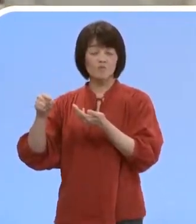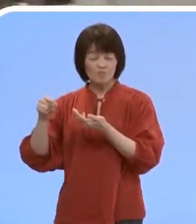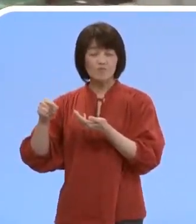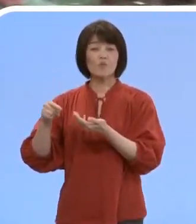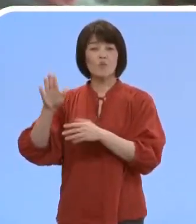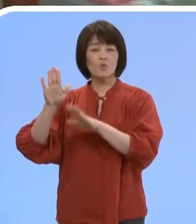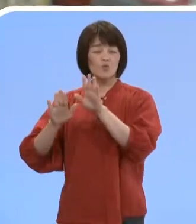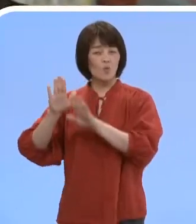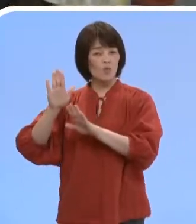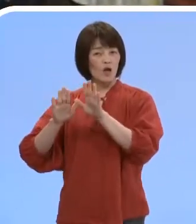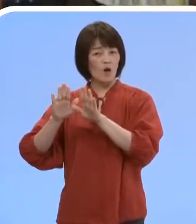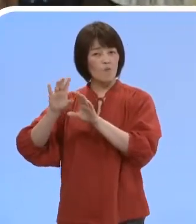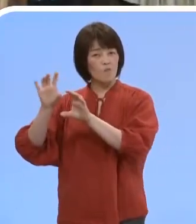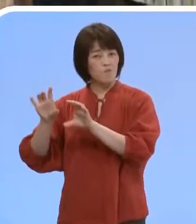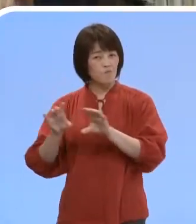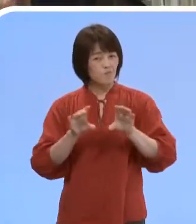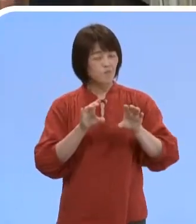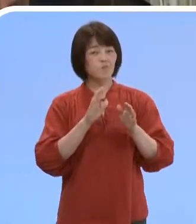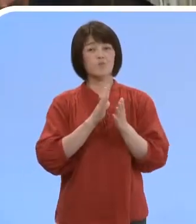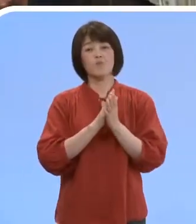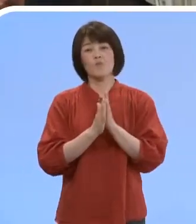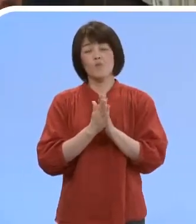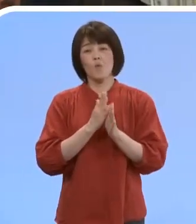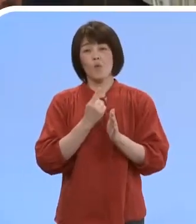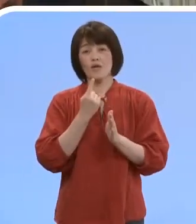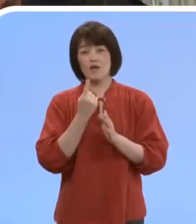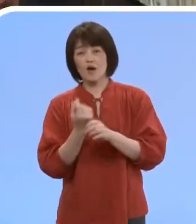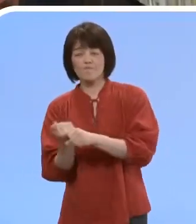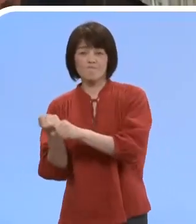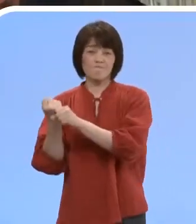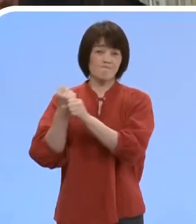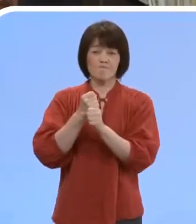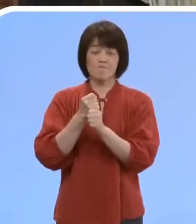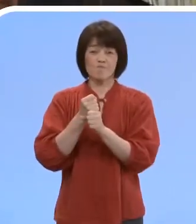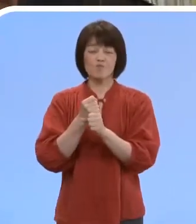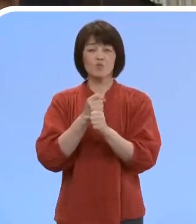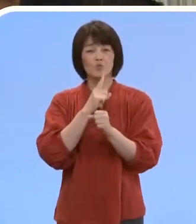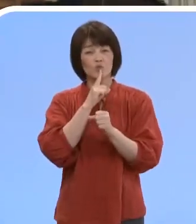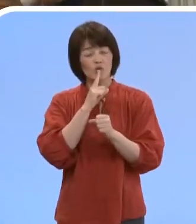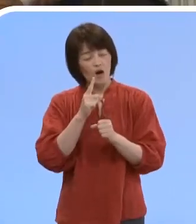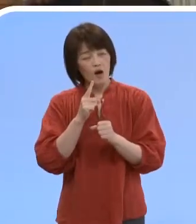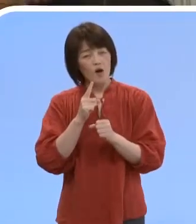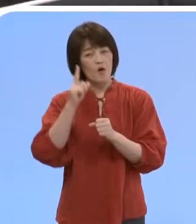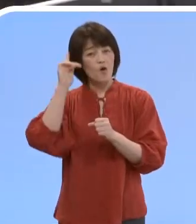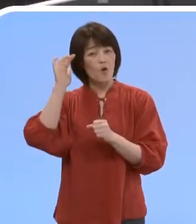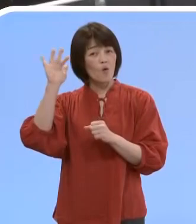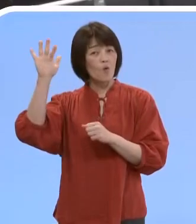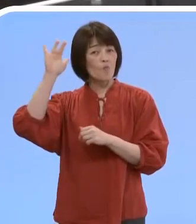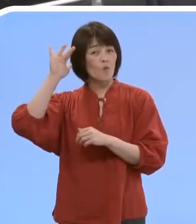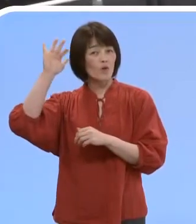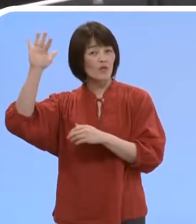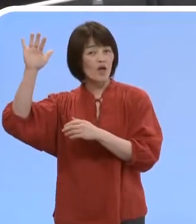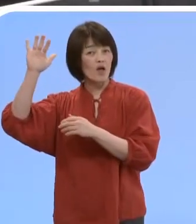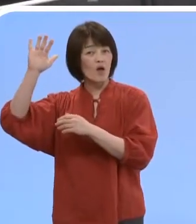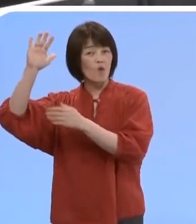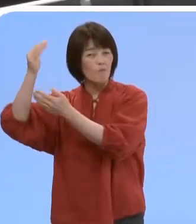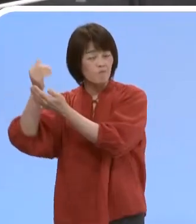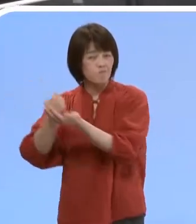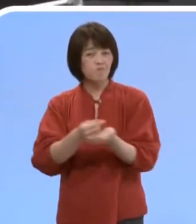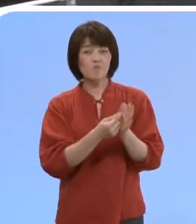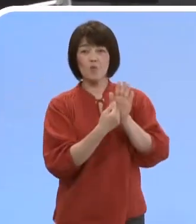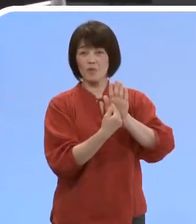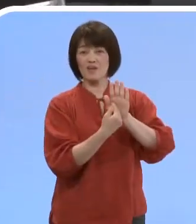てあるんで、それをなんかもう一回こう盛り返すことはできないんやけども、なんか思い出が蘇